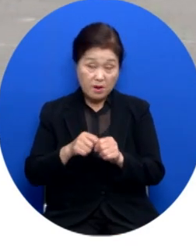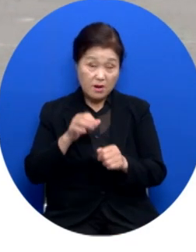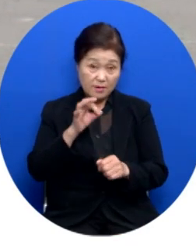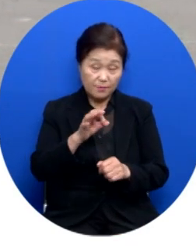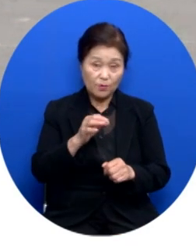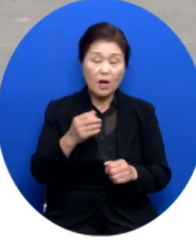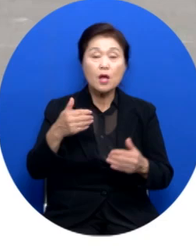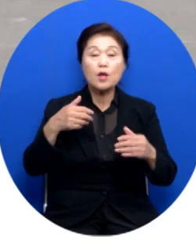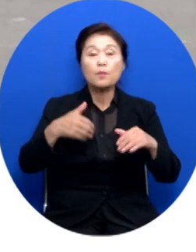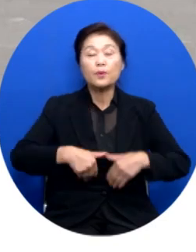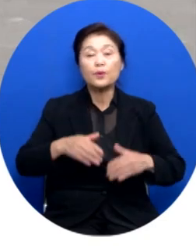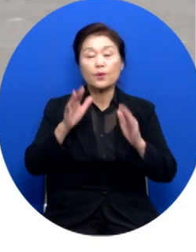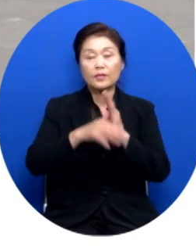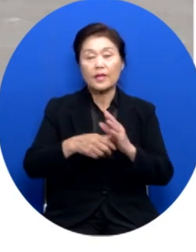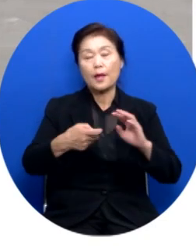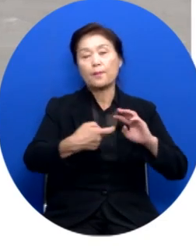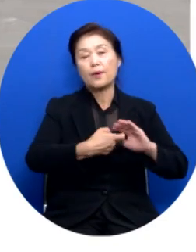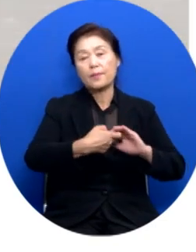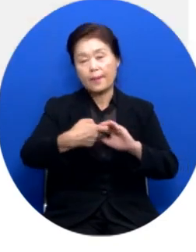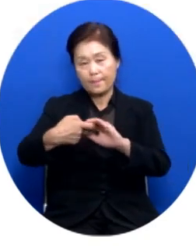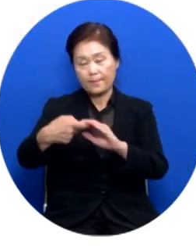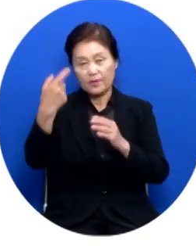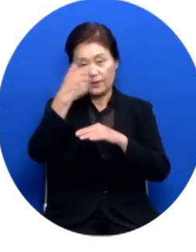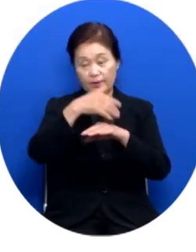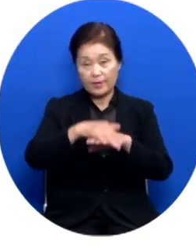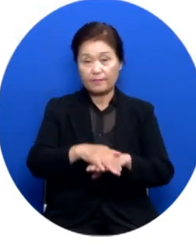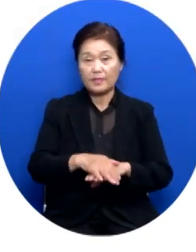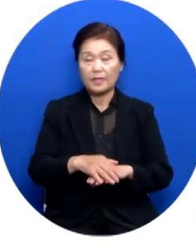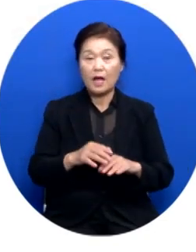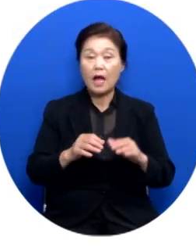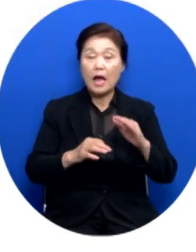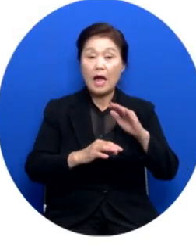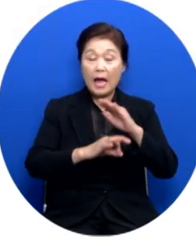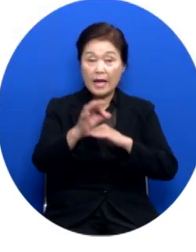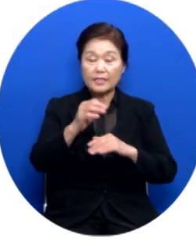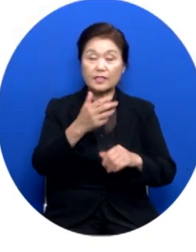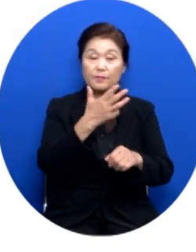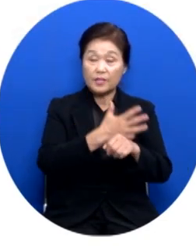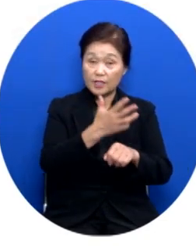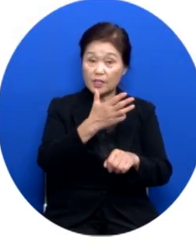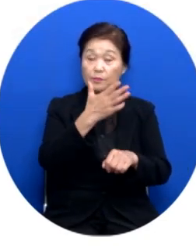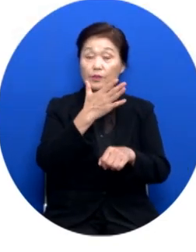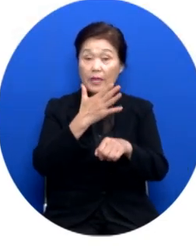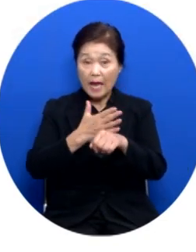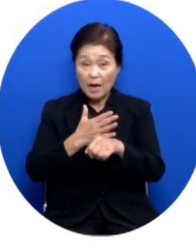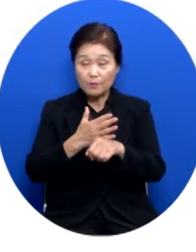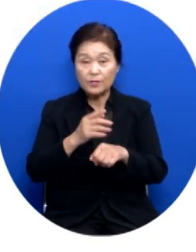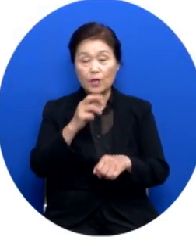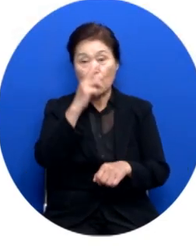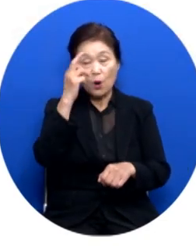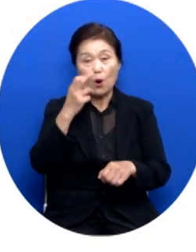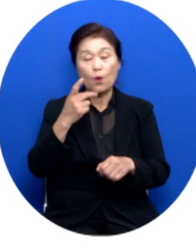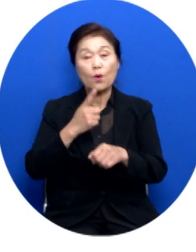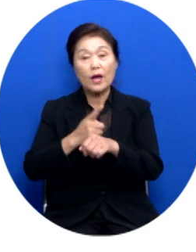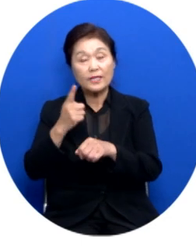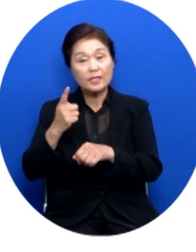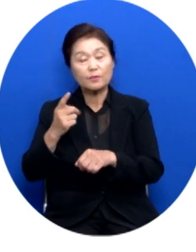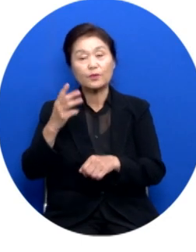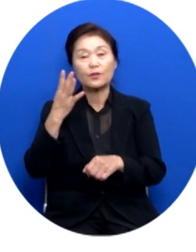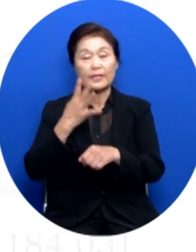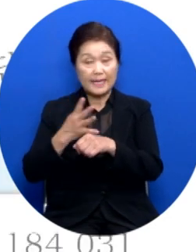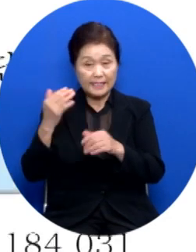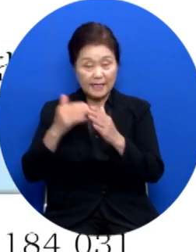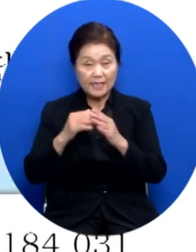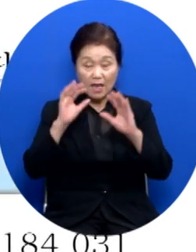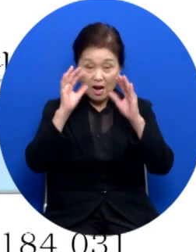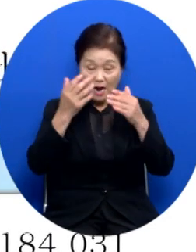필요시 견인 조치를 할 계획입니다. 단속은 오전 8시부터 9시, 오후 1시부터 4시까지 진행하며